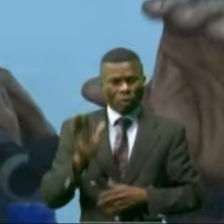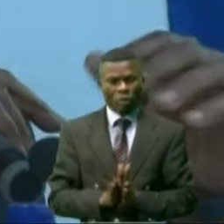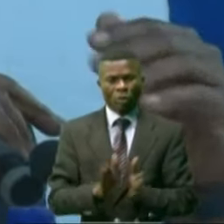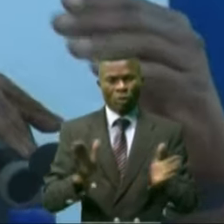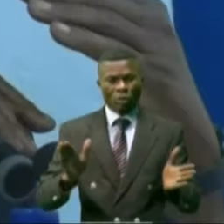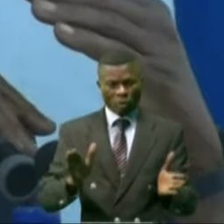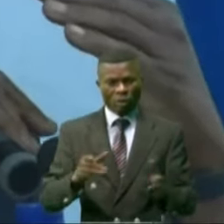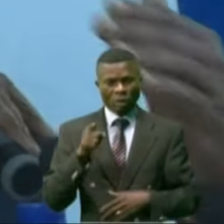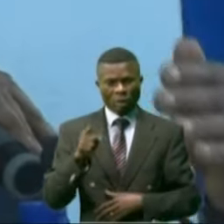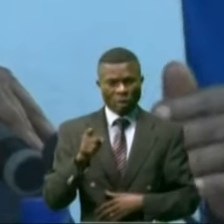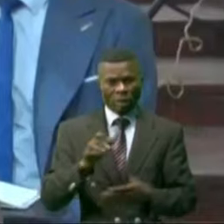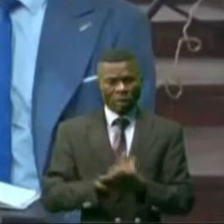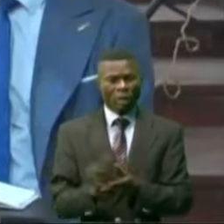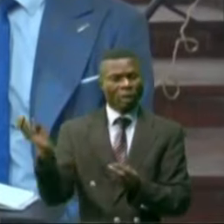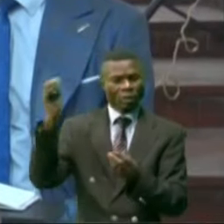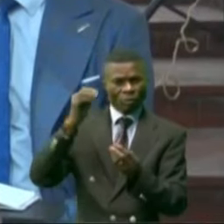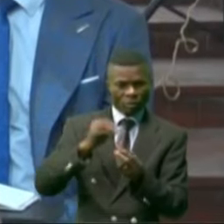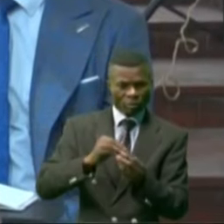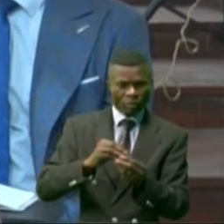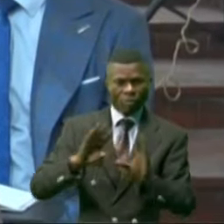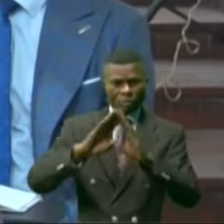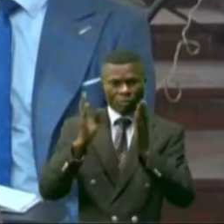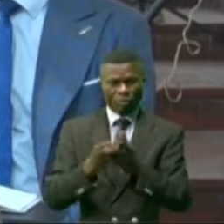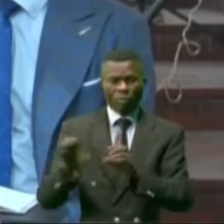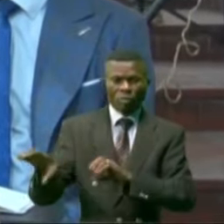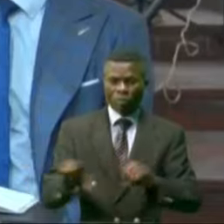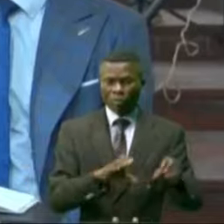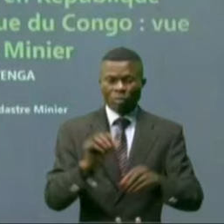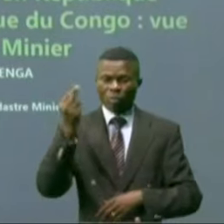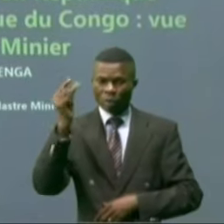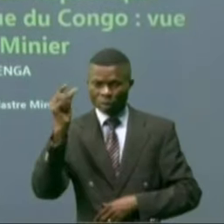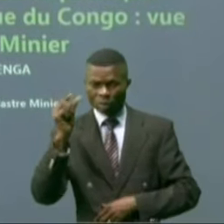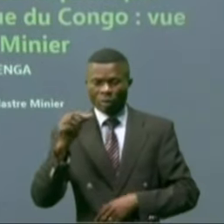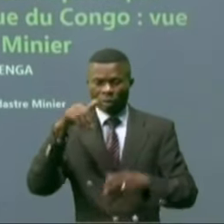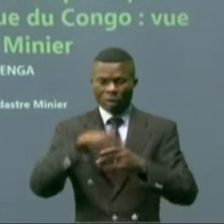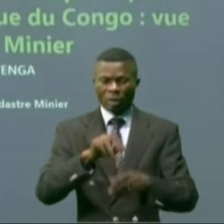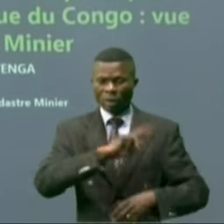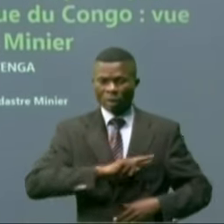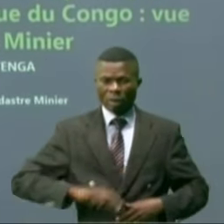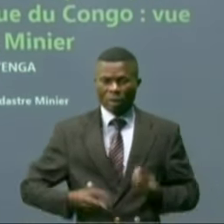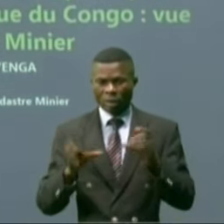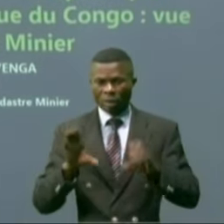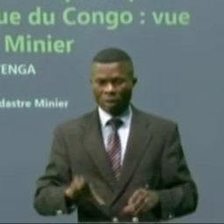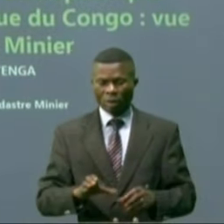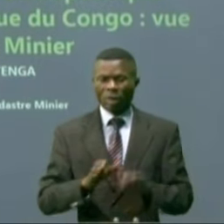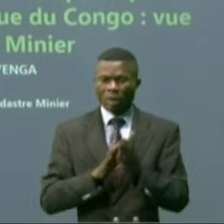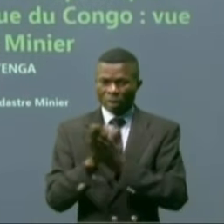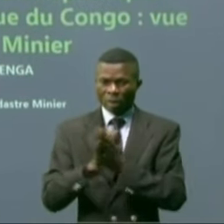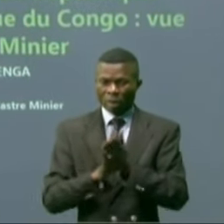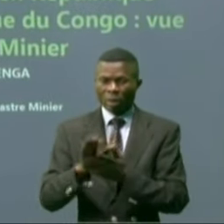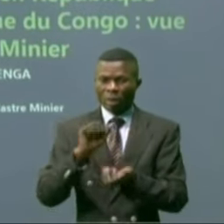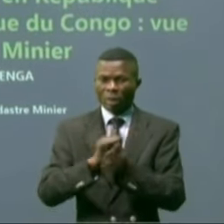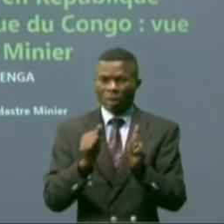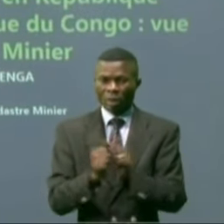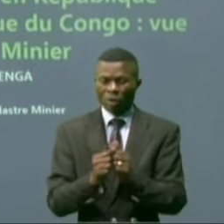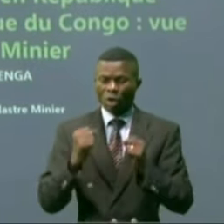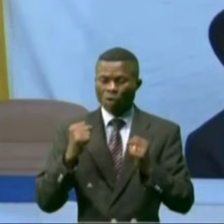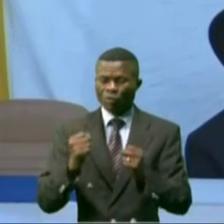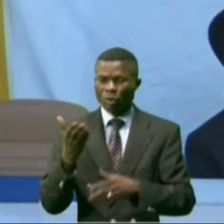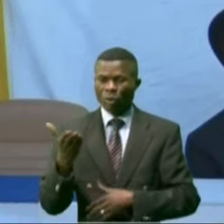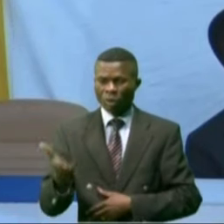du CAMI d'ajouter « Toute activité minière en RDC prend en compte le processus de